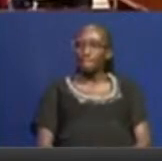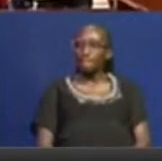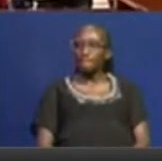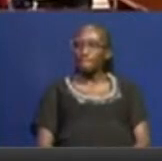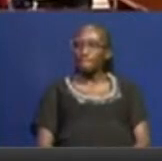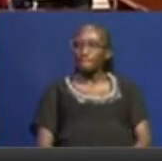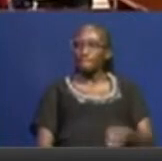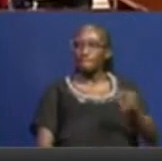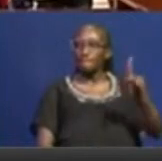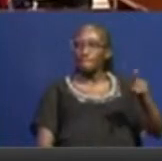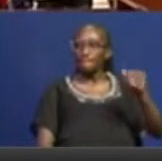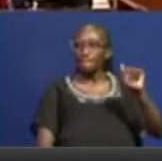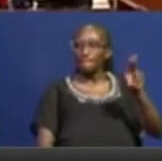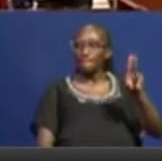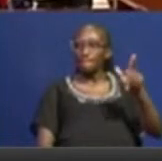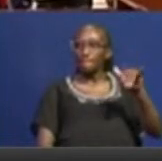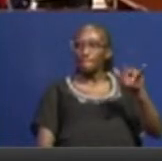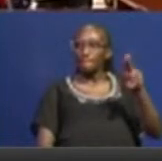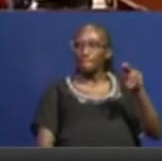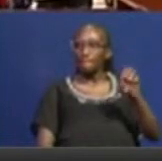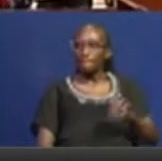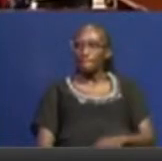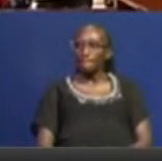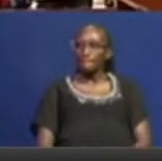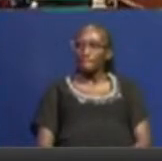Samburu, Pauline Lenguris.